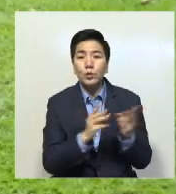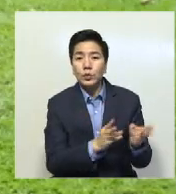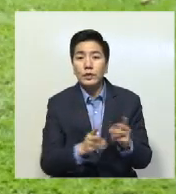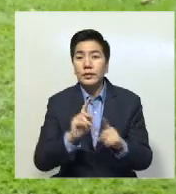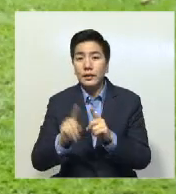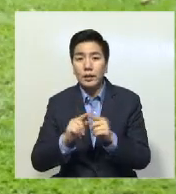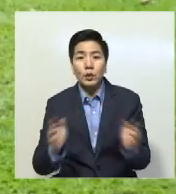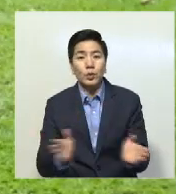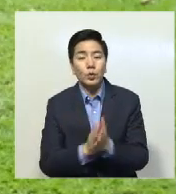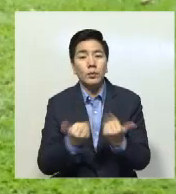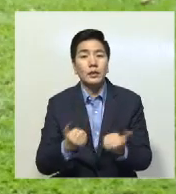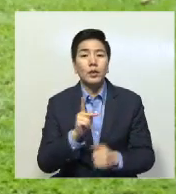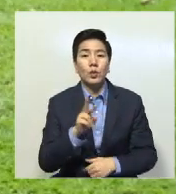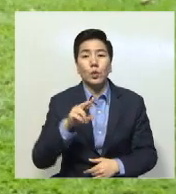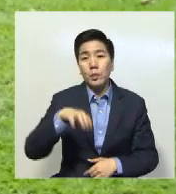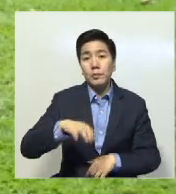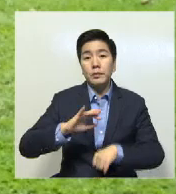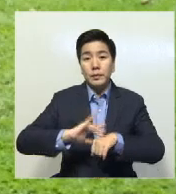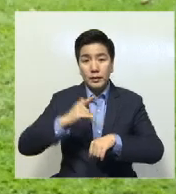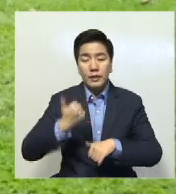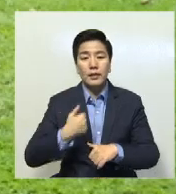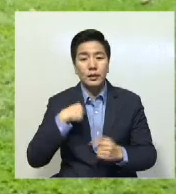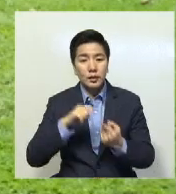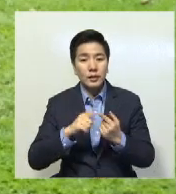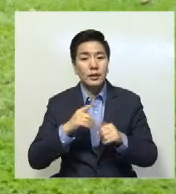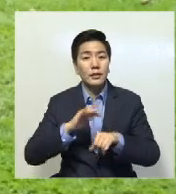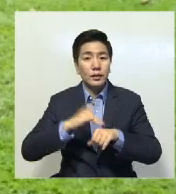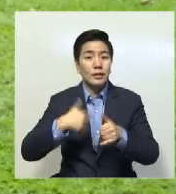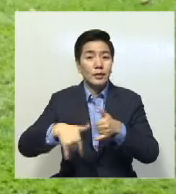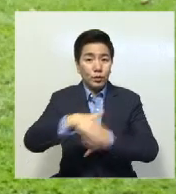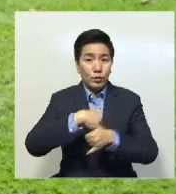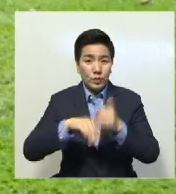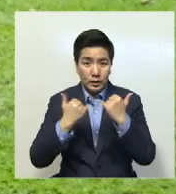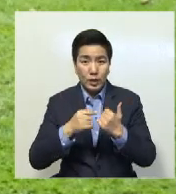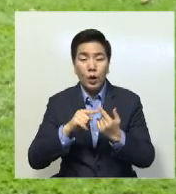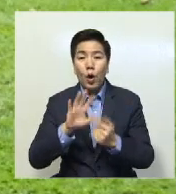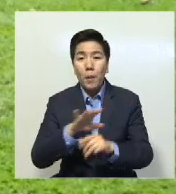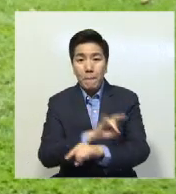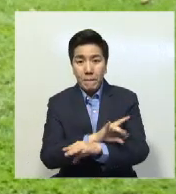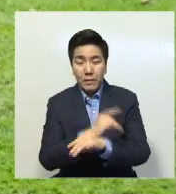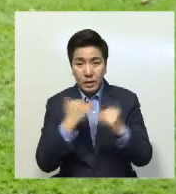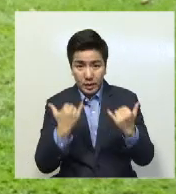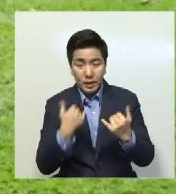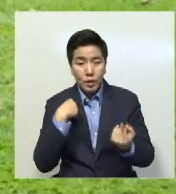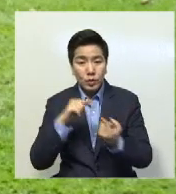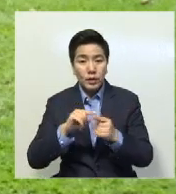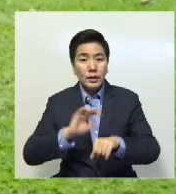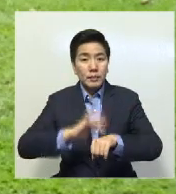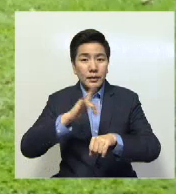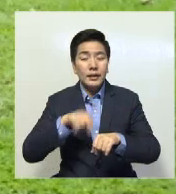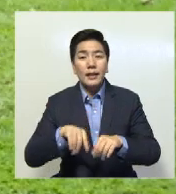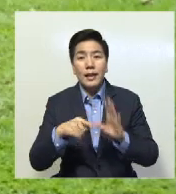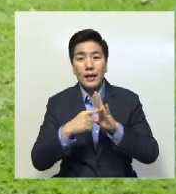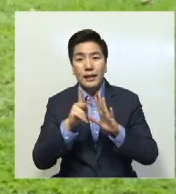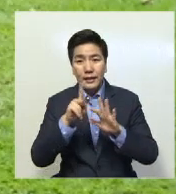ราทำร่วมกับกรมอุทยานชาติสัตว์ป่าพันธุ์พืชทรัพยากรธรรมชาติและสิ่งแวดล้อมจังหวัดเพชรบุรีนะครับส่วนของอุทยานชาติแก่งกระจานเนี่ยเรา